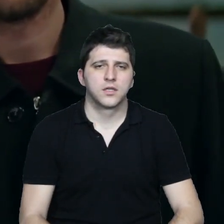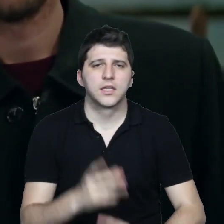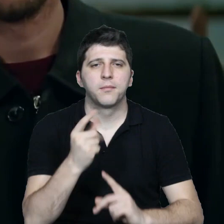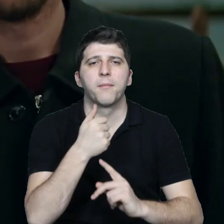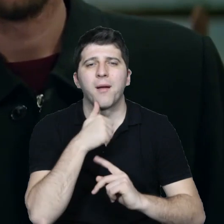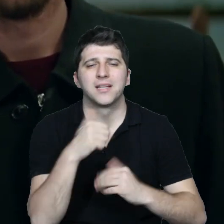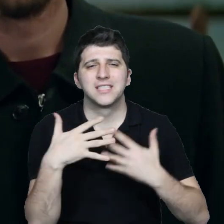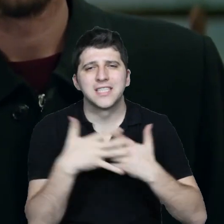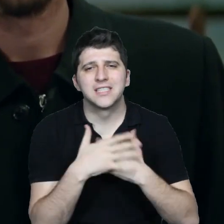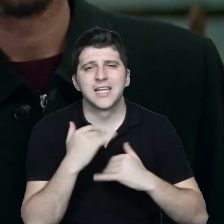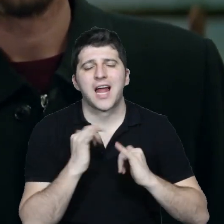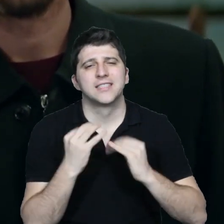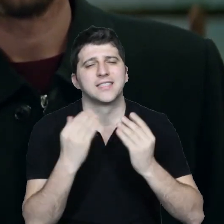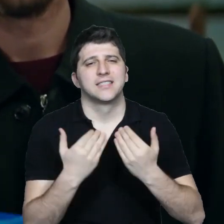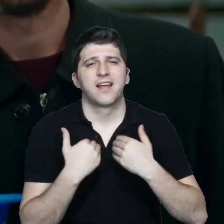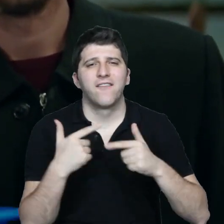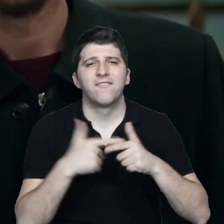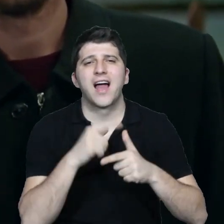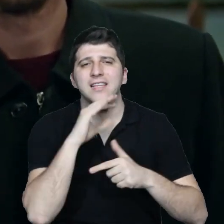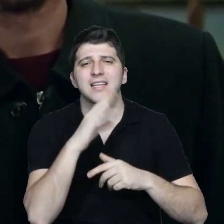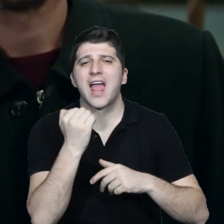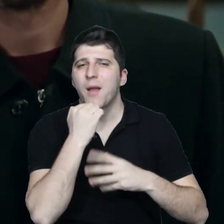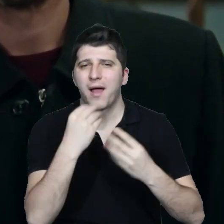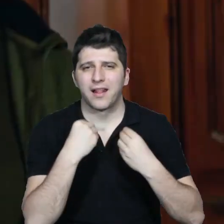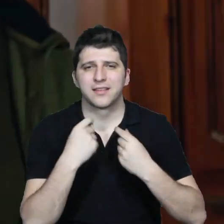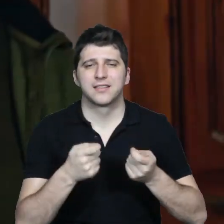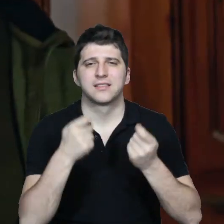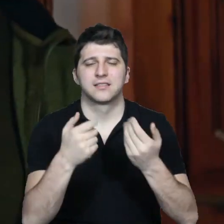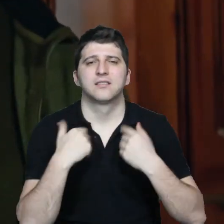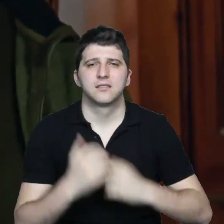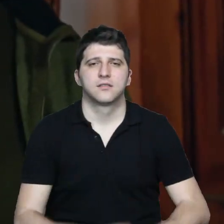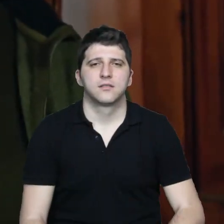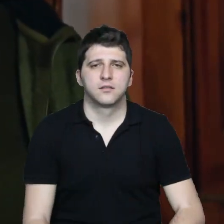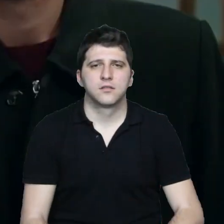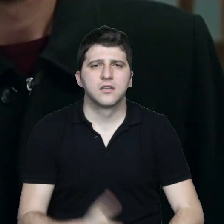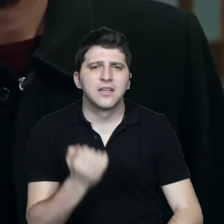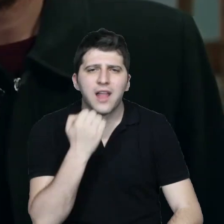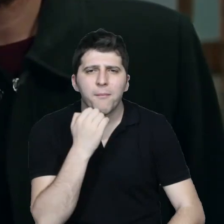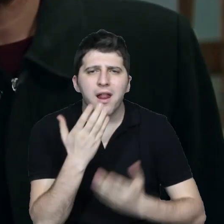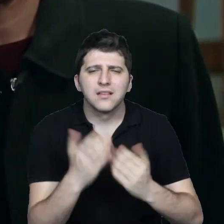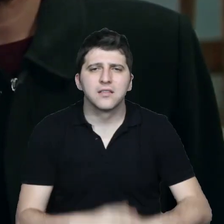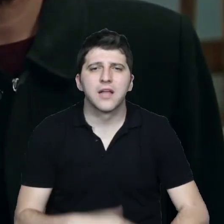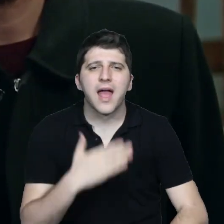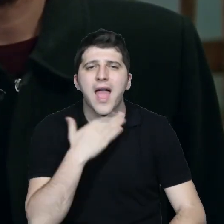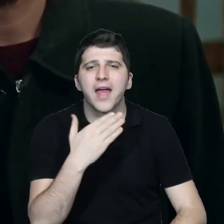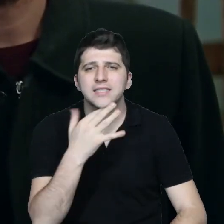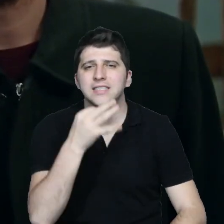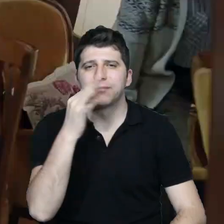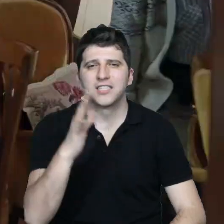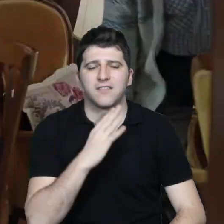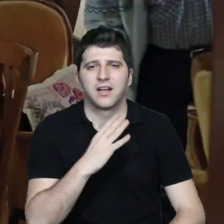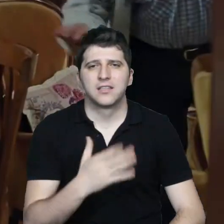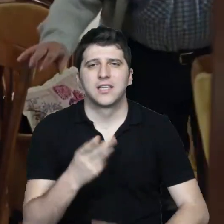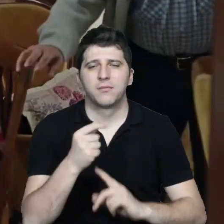İbrahim abi, gece rahatsız ettik. Faik dedenin emaneti vardı da. Ne emaneti bunlar? Et siparişleri vardı